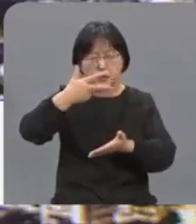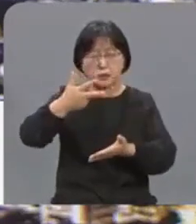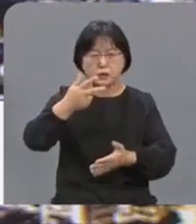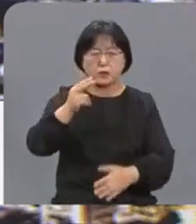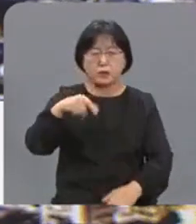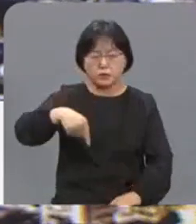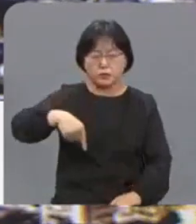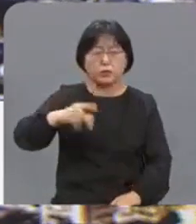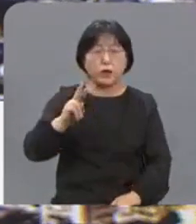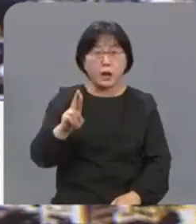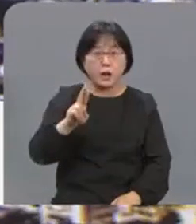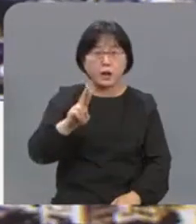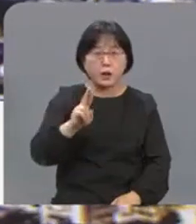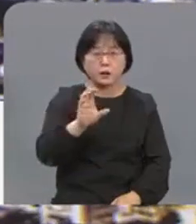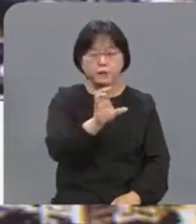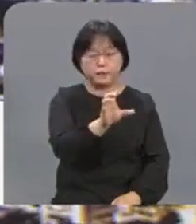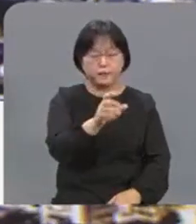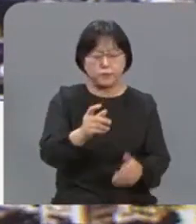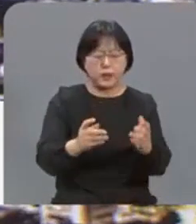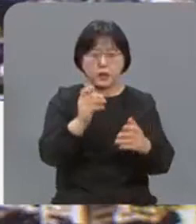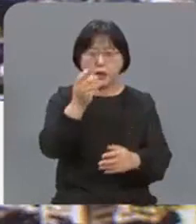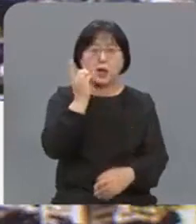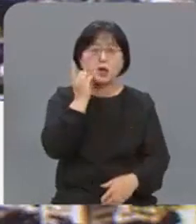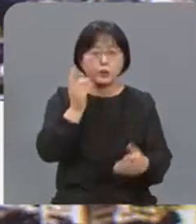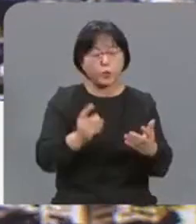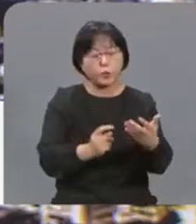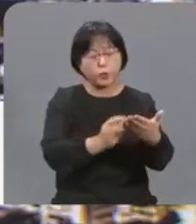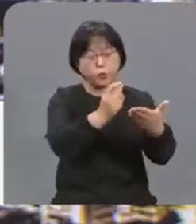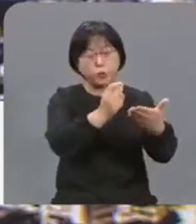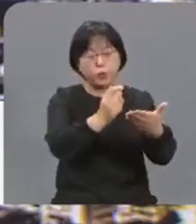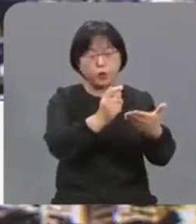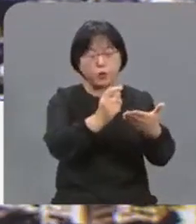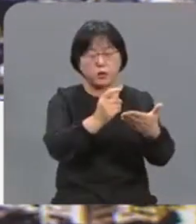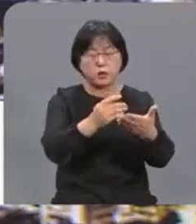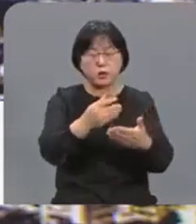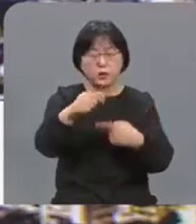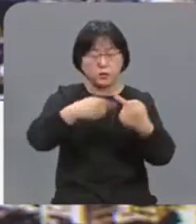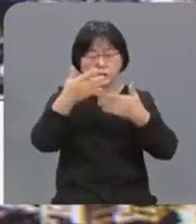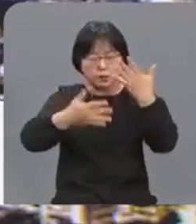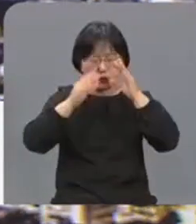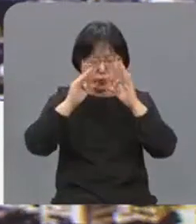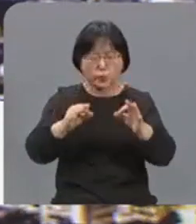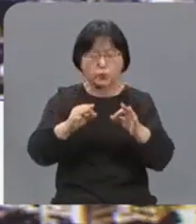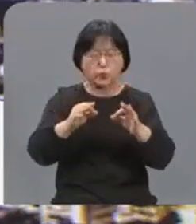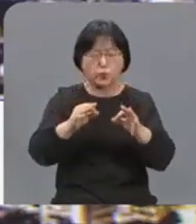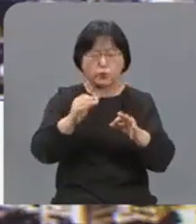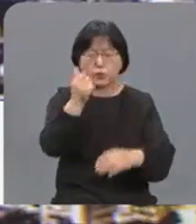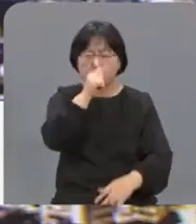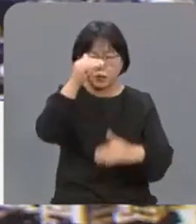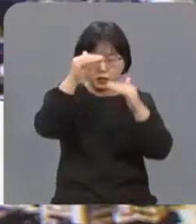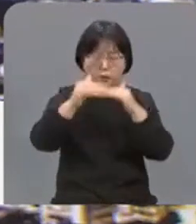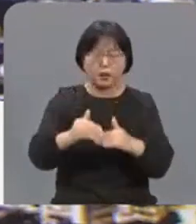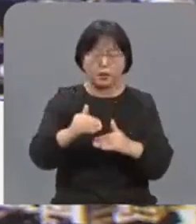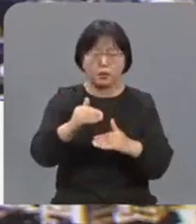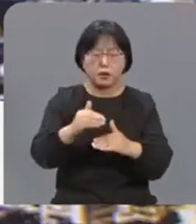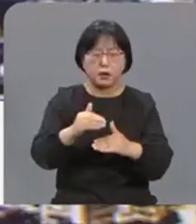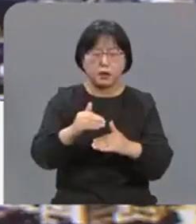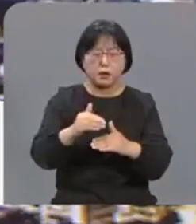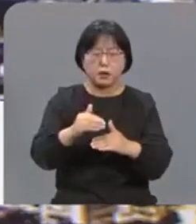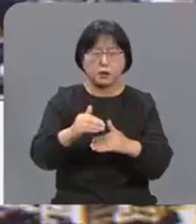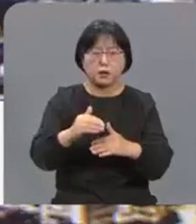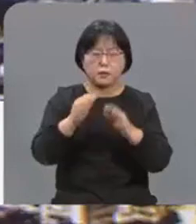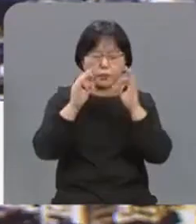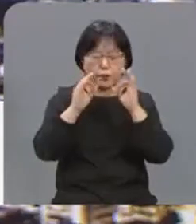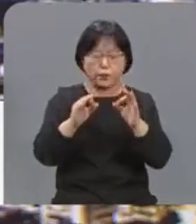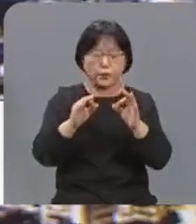해서 QR코드를 적용을 해서 그 부분에 농민분들도 수어 영상을 통해서 그 안내문들을 본인들의